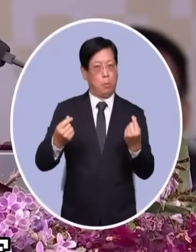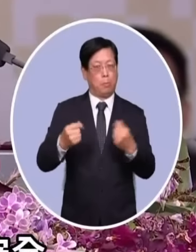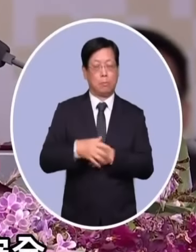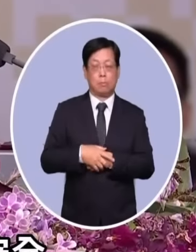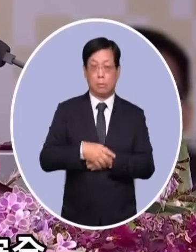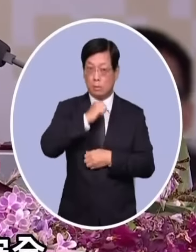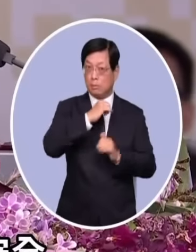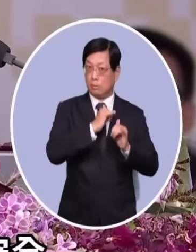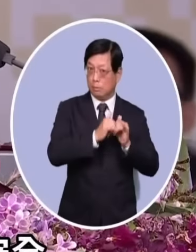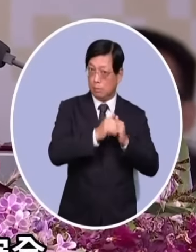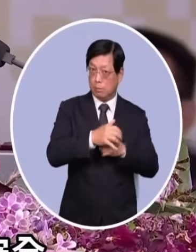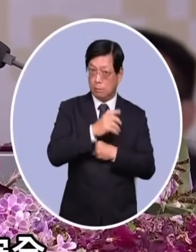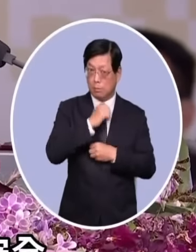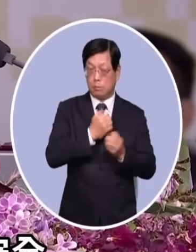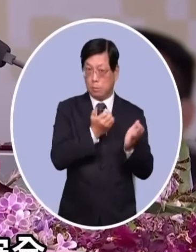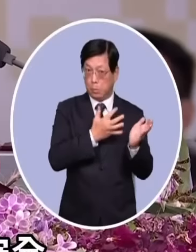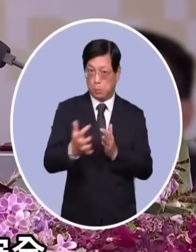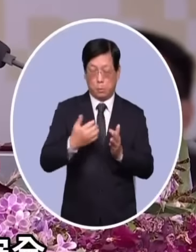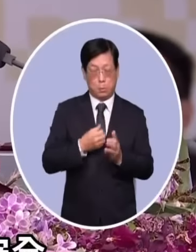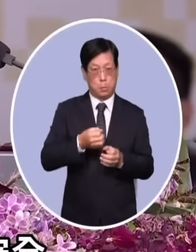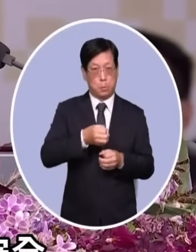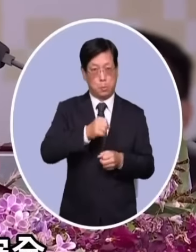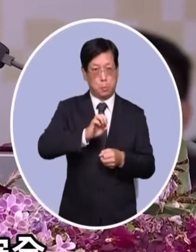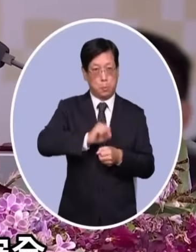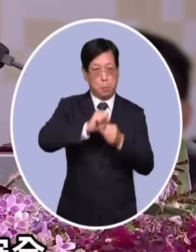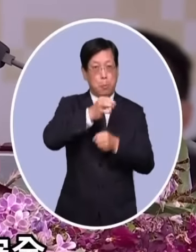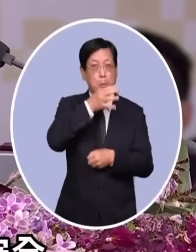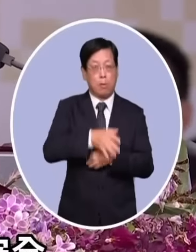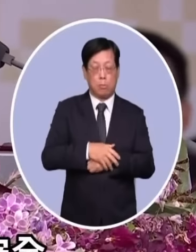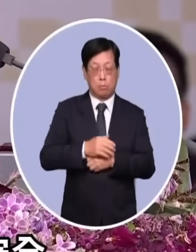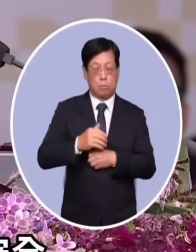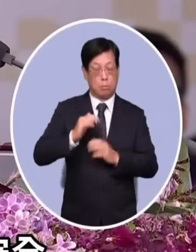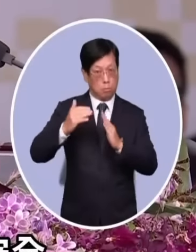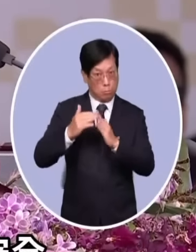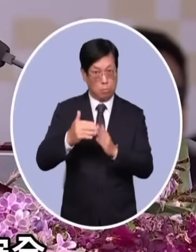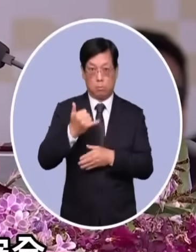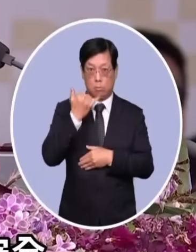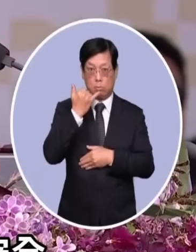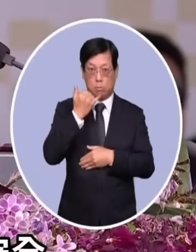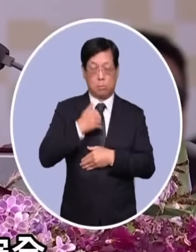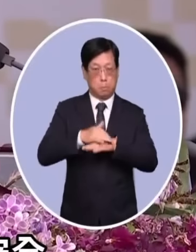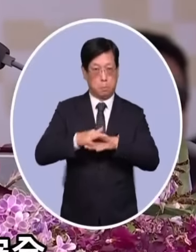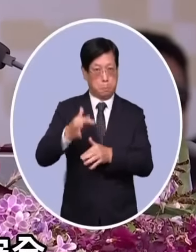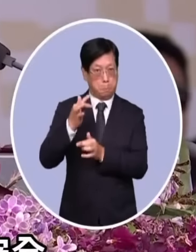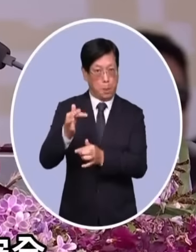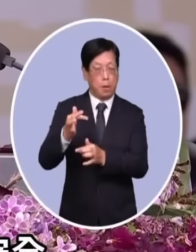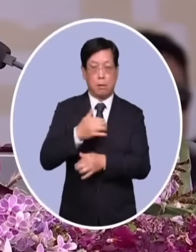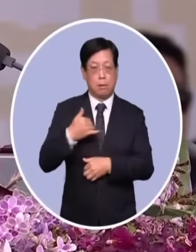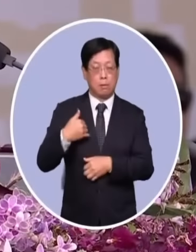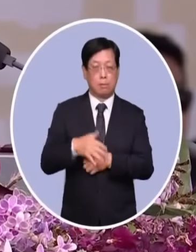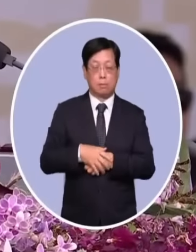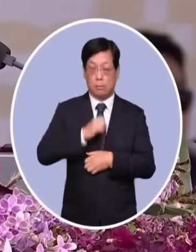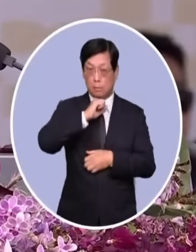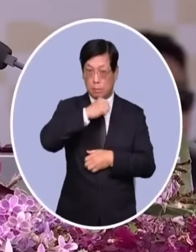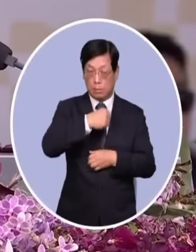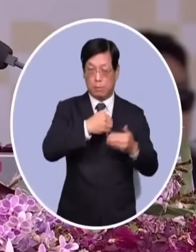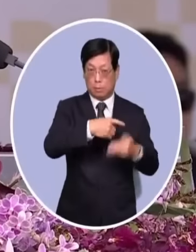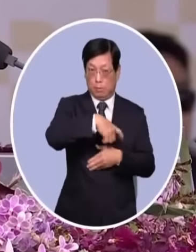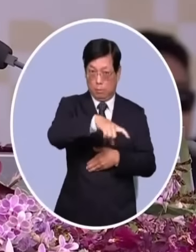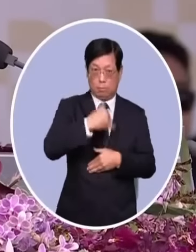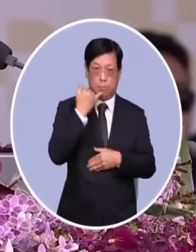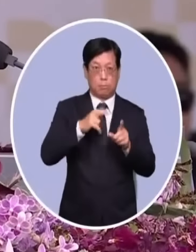台湾社会准备越充足，国家就更安全，台海也更